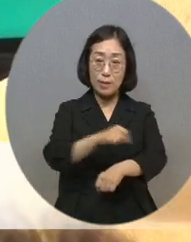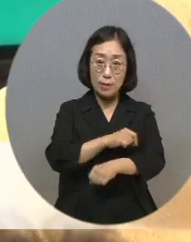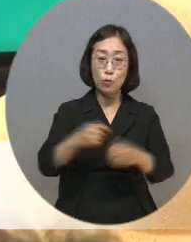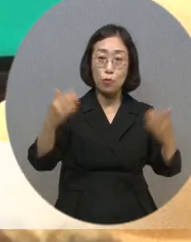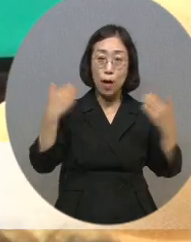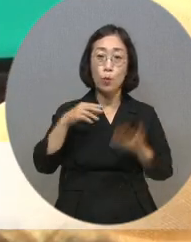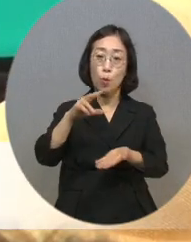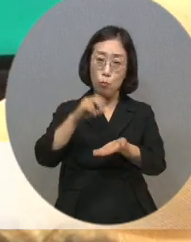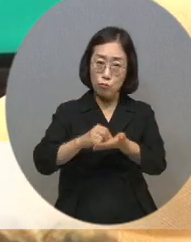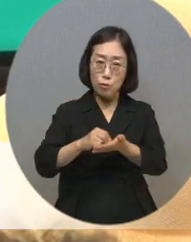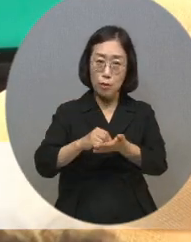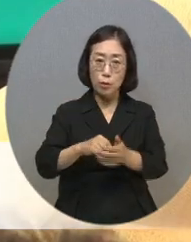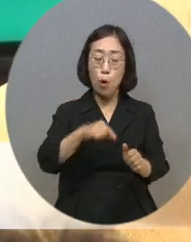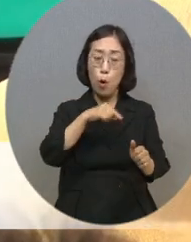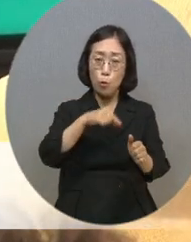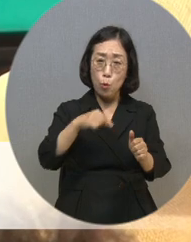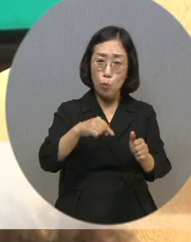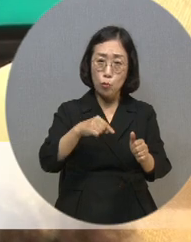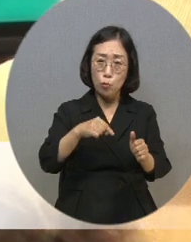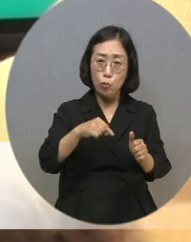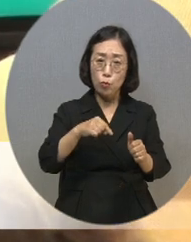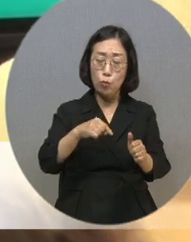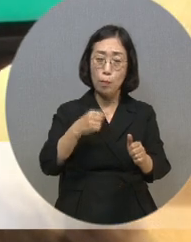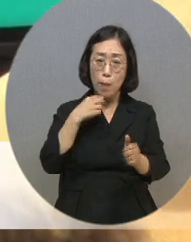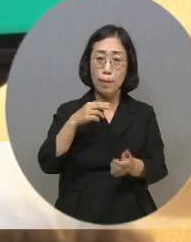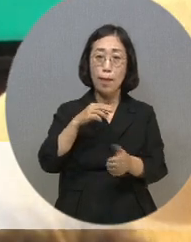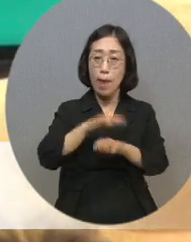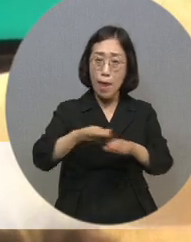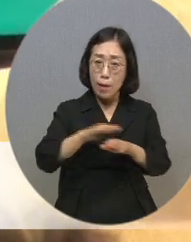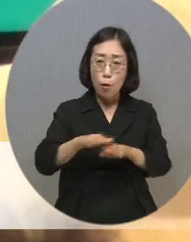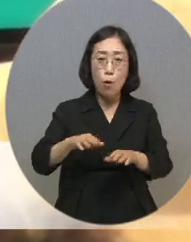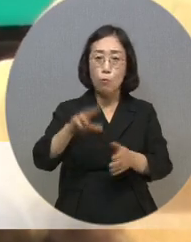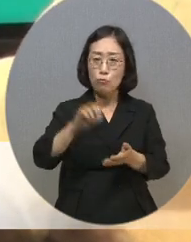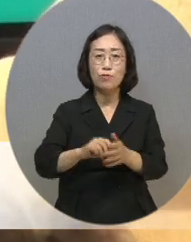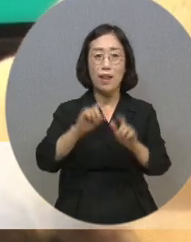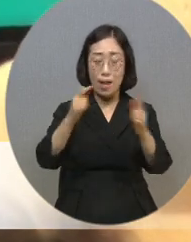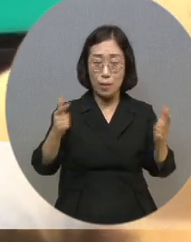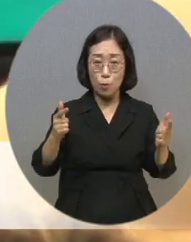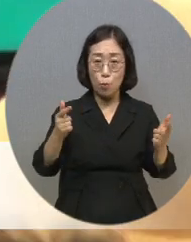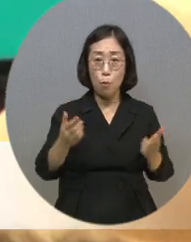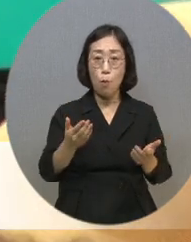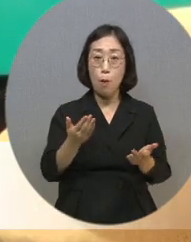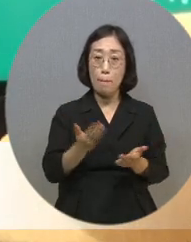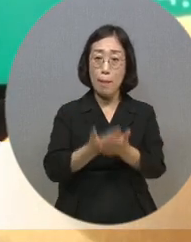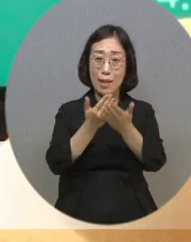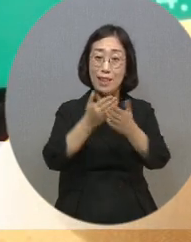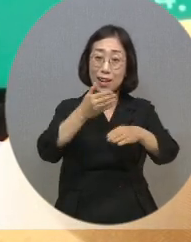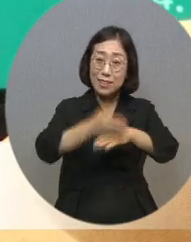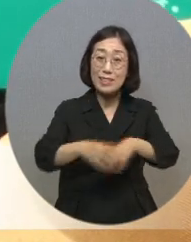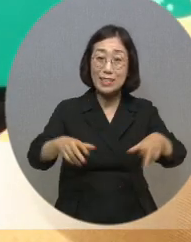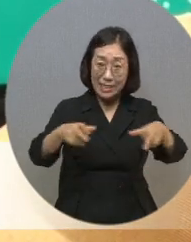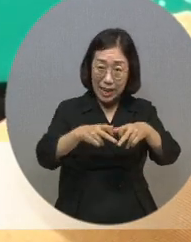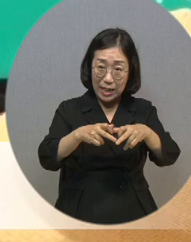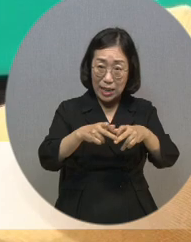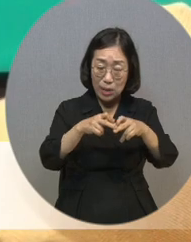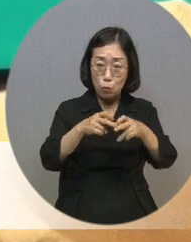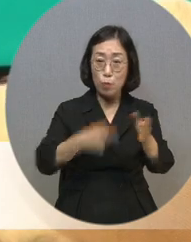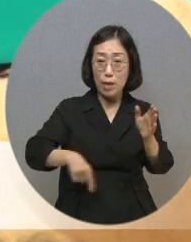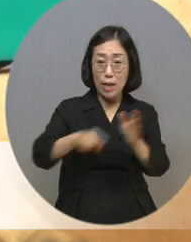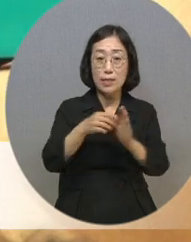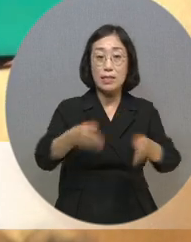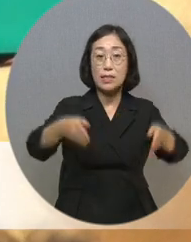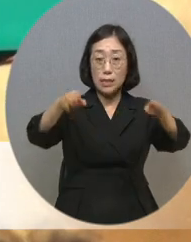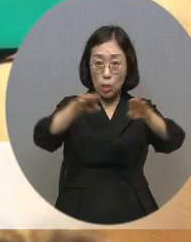문제는 교육적으로 해결할 수 있는 문제가 아니라고 생각합니다. 발달장애인들을 위한 시설이라든지